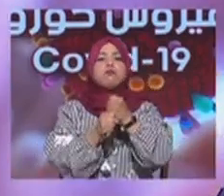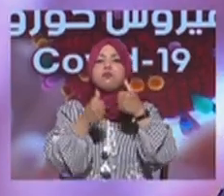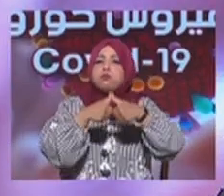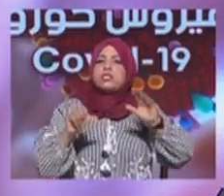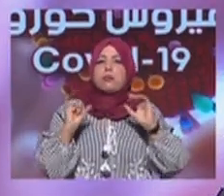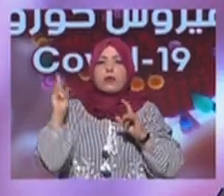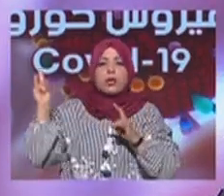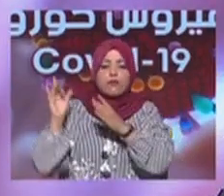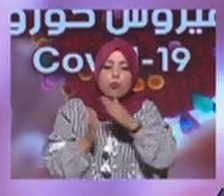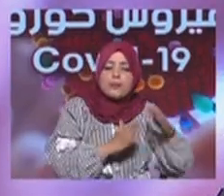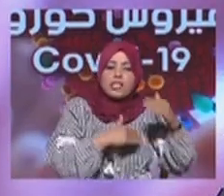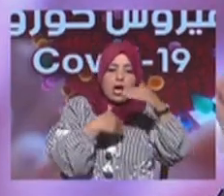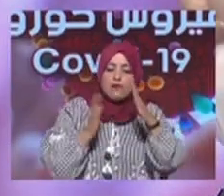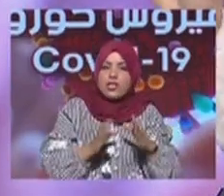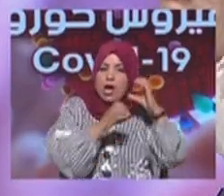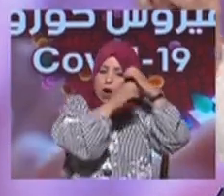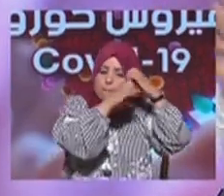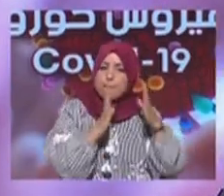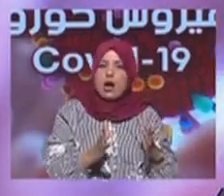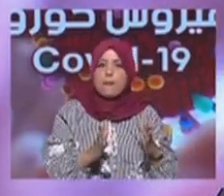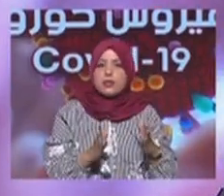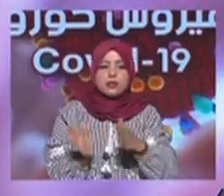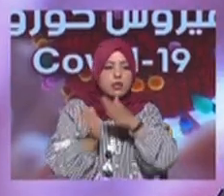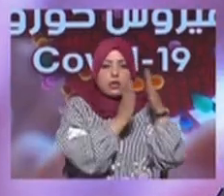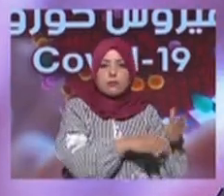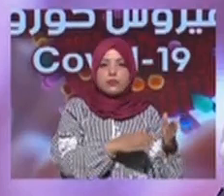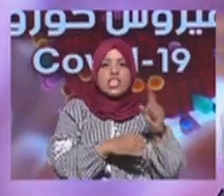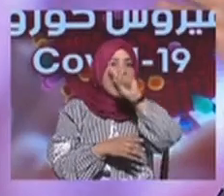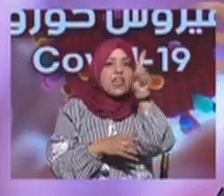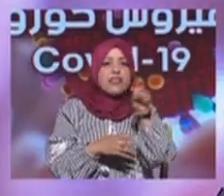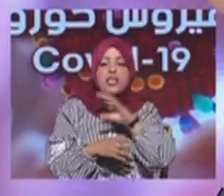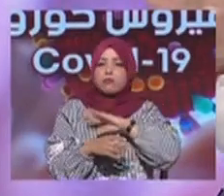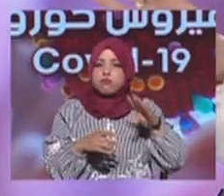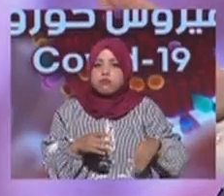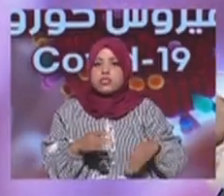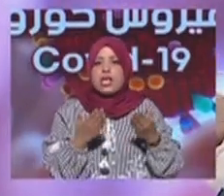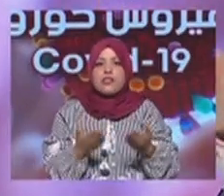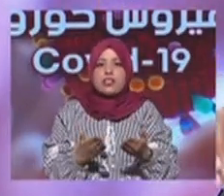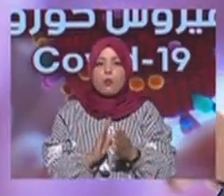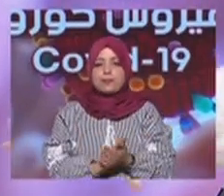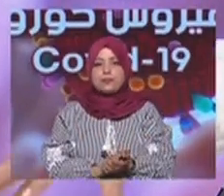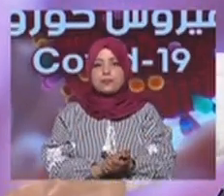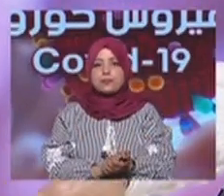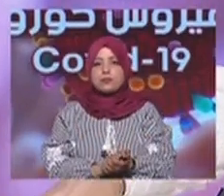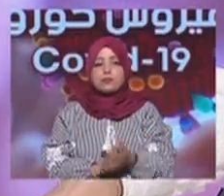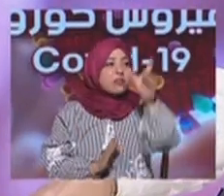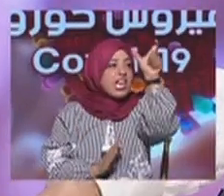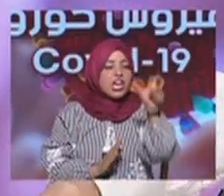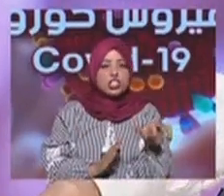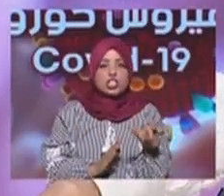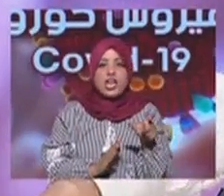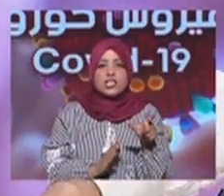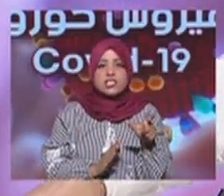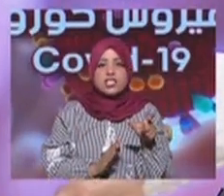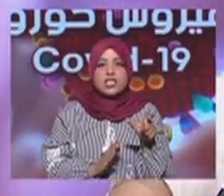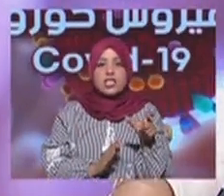انك تعرفه وعلى علم به. سؤال اخير قبل ما نمر الى الدكتوره نصاف وفي نفس الاتجاه الناس اللي قلت انت سيادتك 14